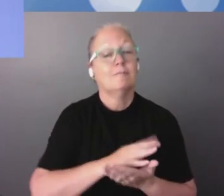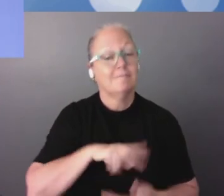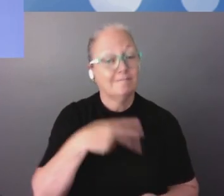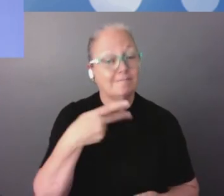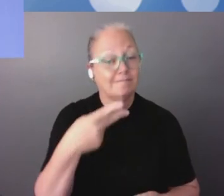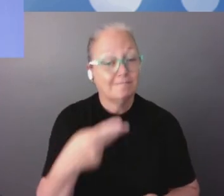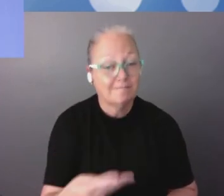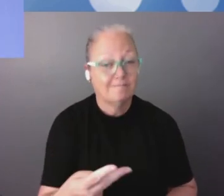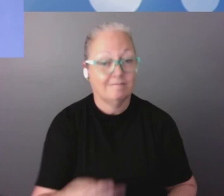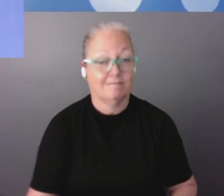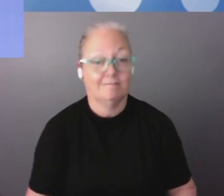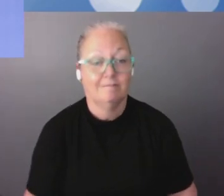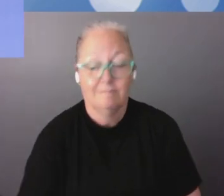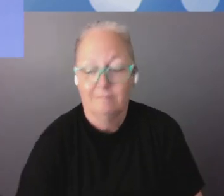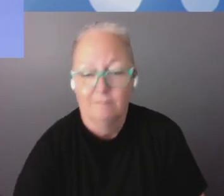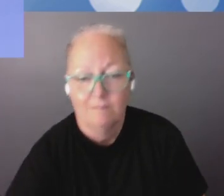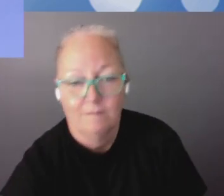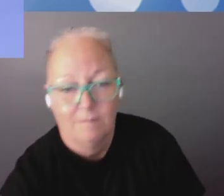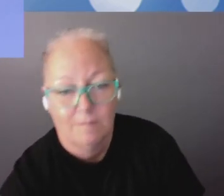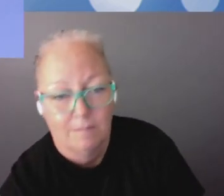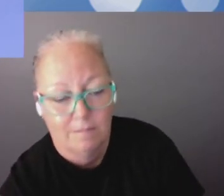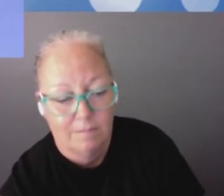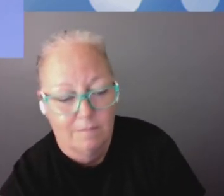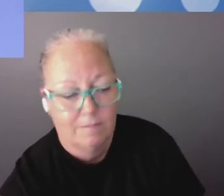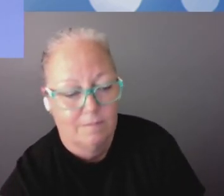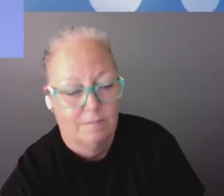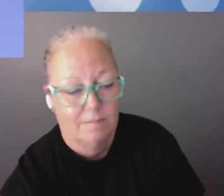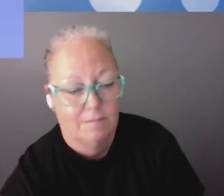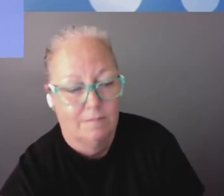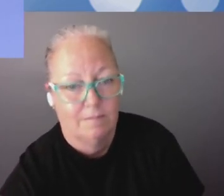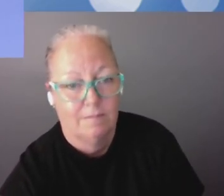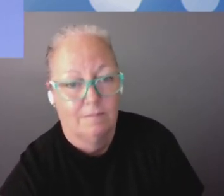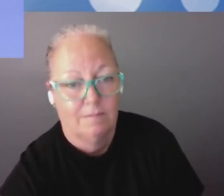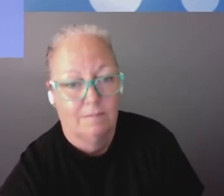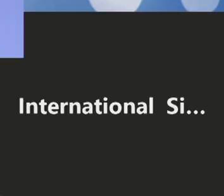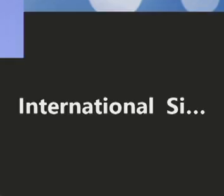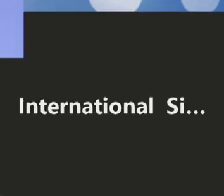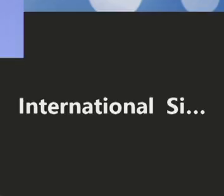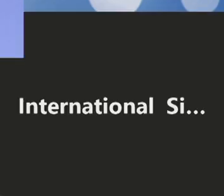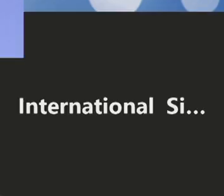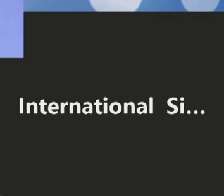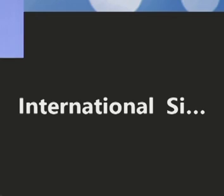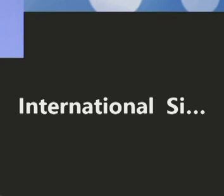常感谢马丁的发言，下面我们请 Life Beta